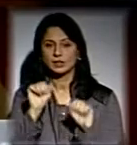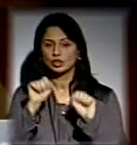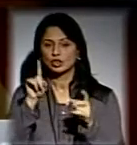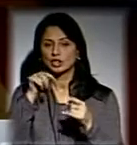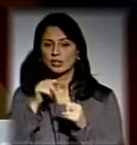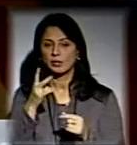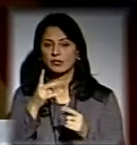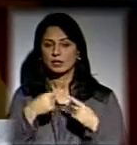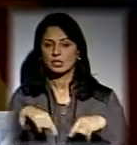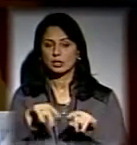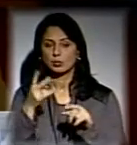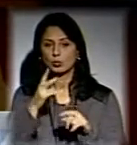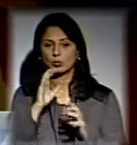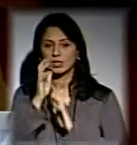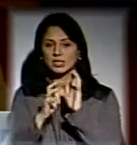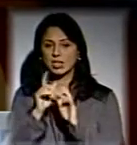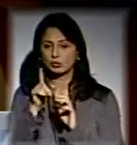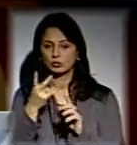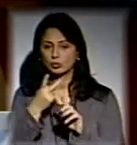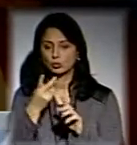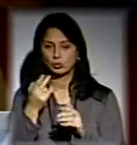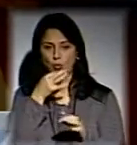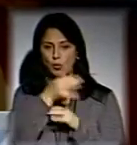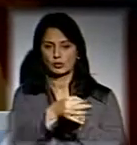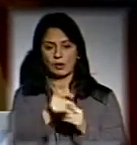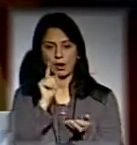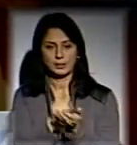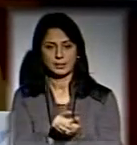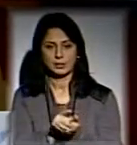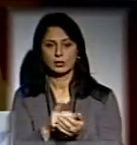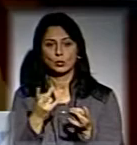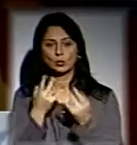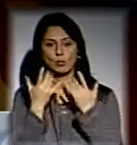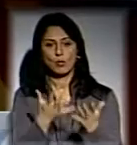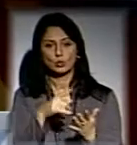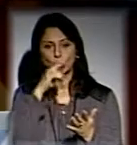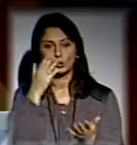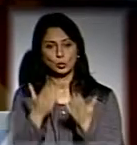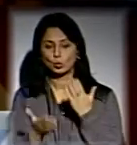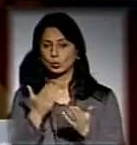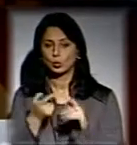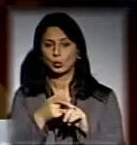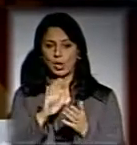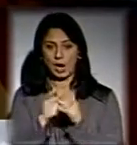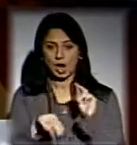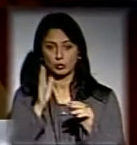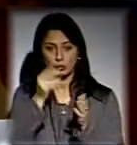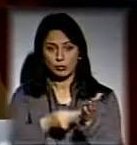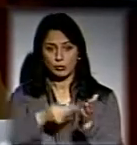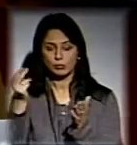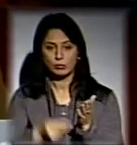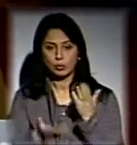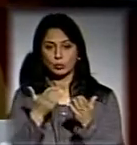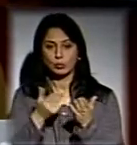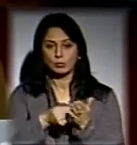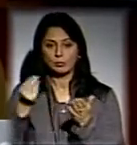შესაბამისად საზოგადოებამ ამაზე ძალიან მწვავე რეაქცია გააკეთოს და უნდა მოითხოვოთ რუსეთისაგან, თუ რა თქმა უნდა ეს ხალხი შეკვლა მოეწერა, თუ